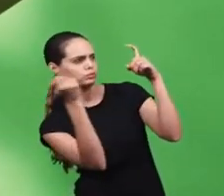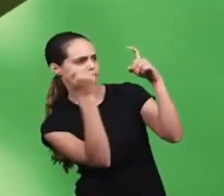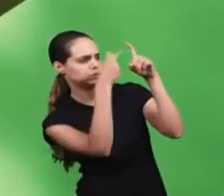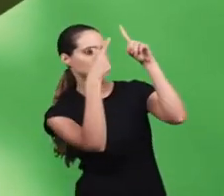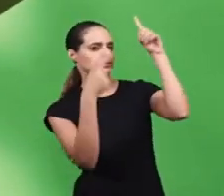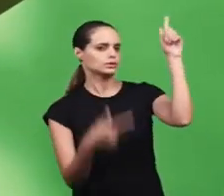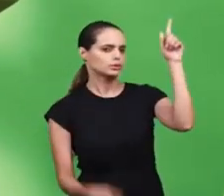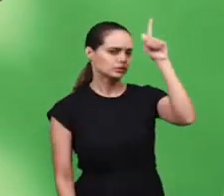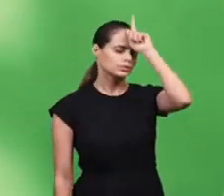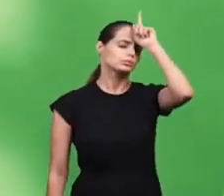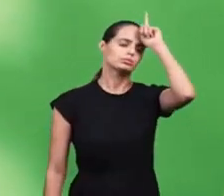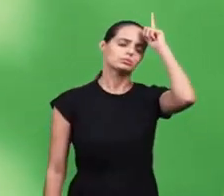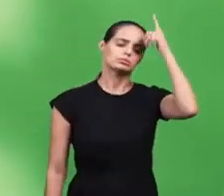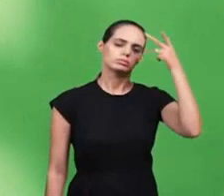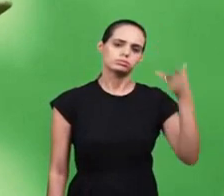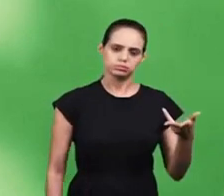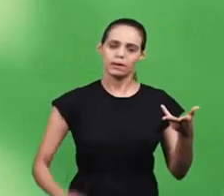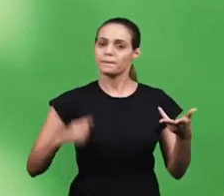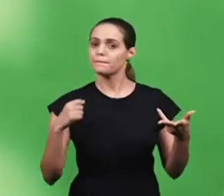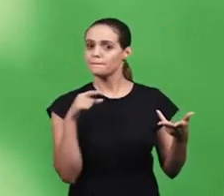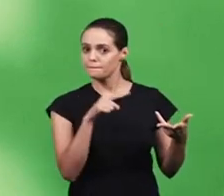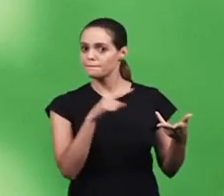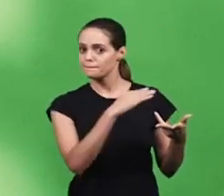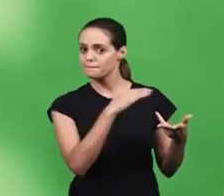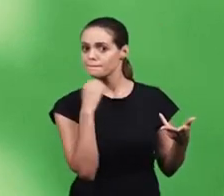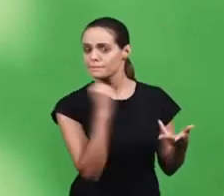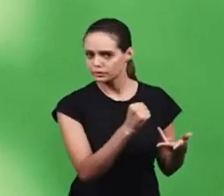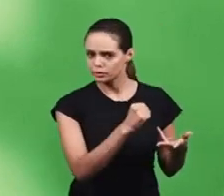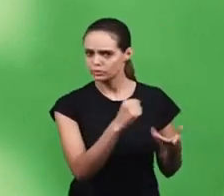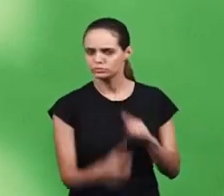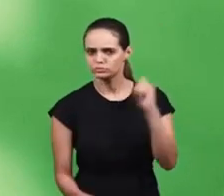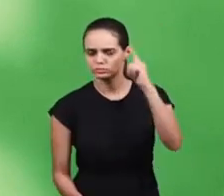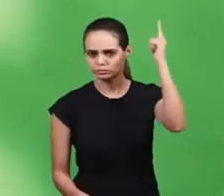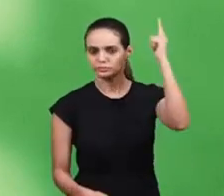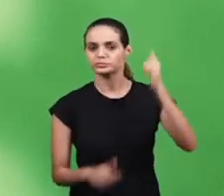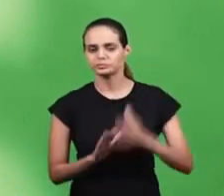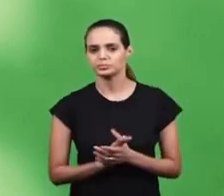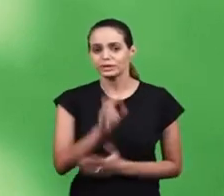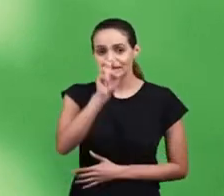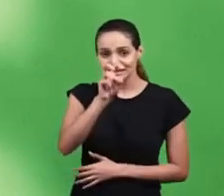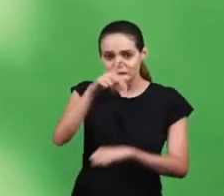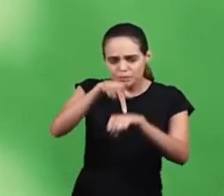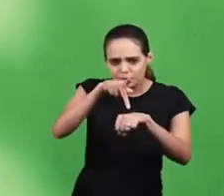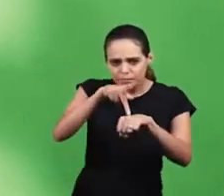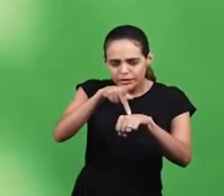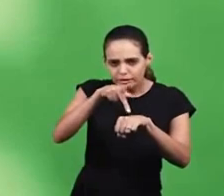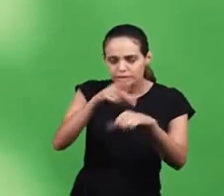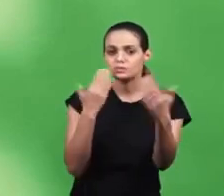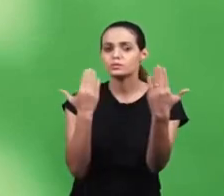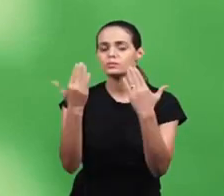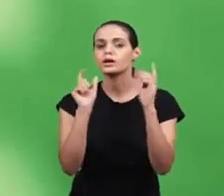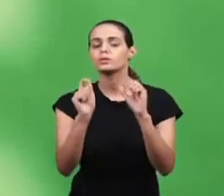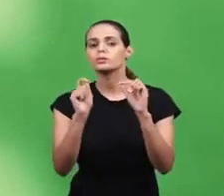Die 5 Steine, meine Lieben, sie sprechen von den Mitteln der Gnade Gottes, damit der Mensch seine